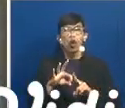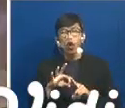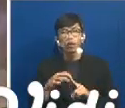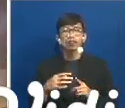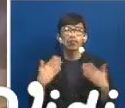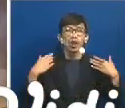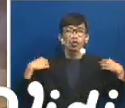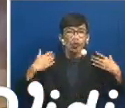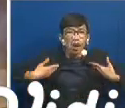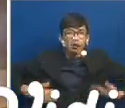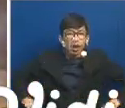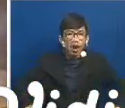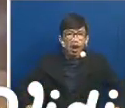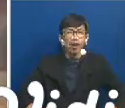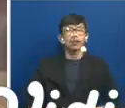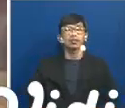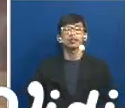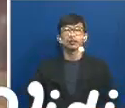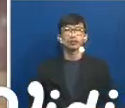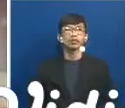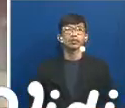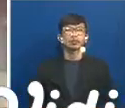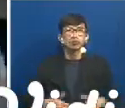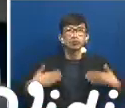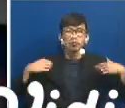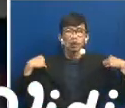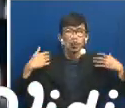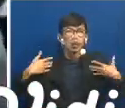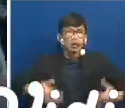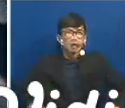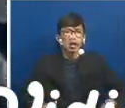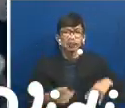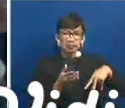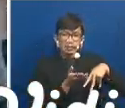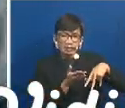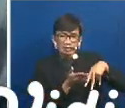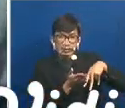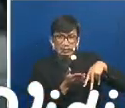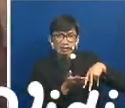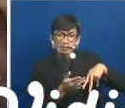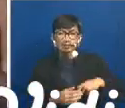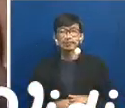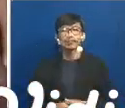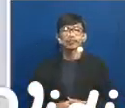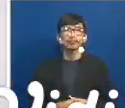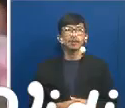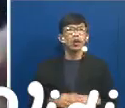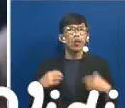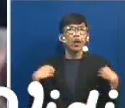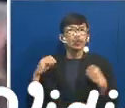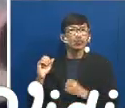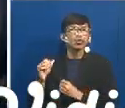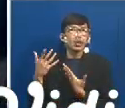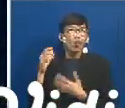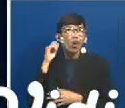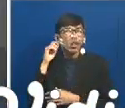dibandingkan dengan baju koko lainnya, ya ini sepanjang betis ataupun hingga setumit. Sementara untuk baju muslim wanita ini